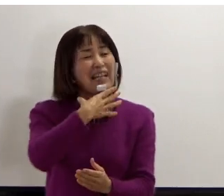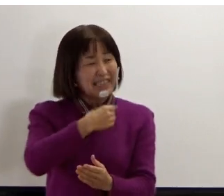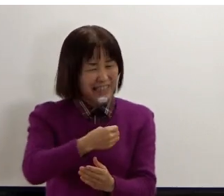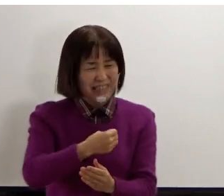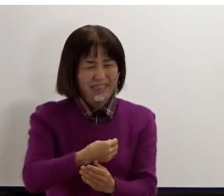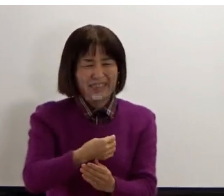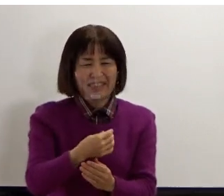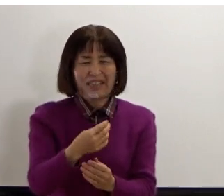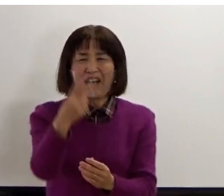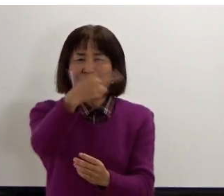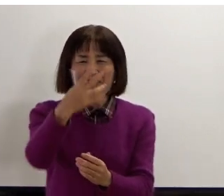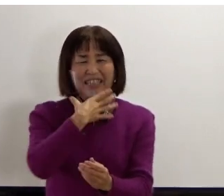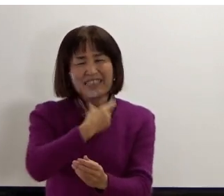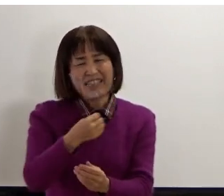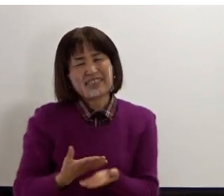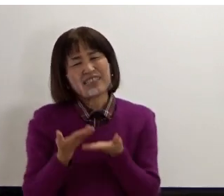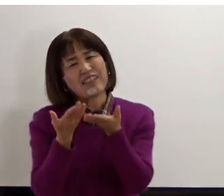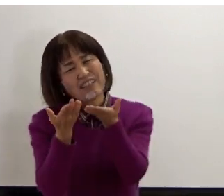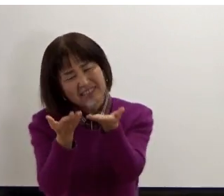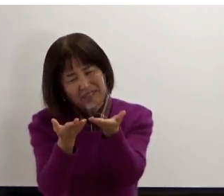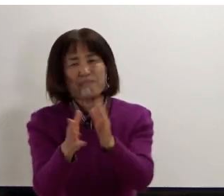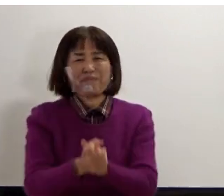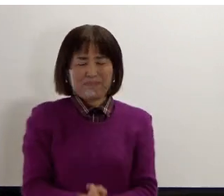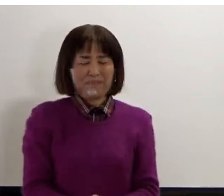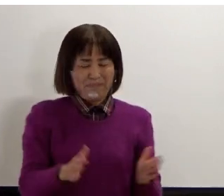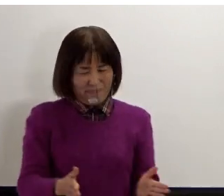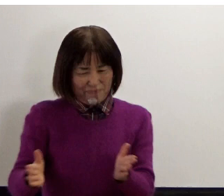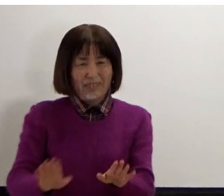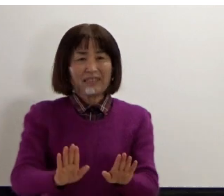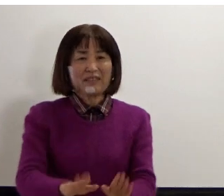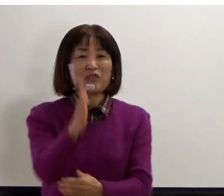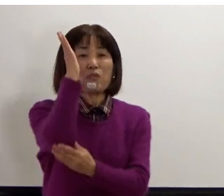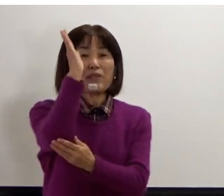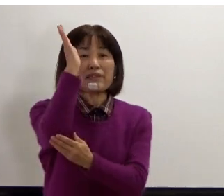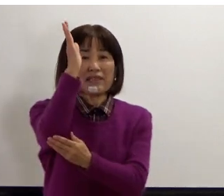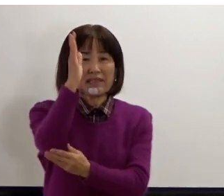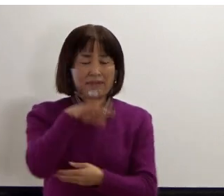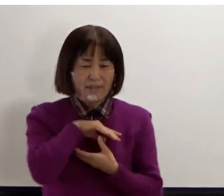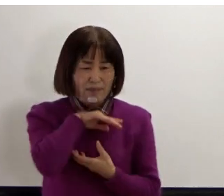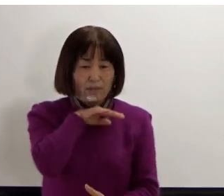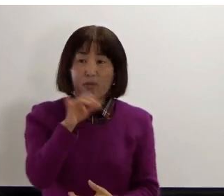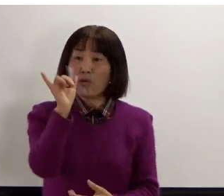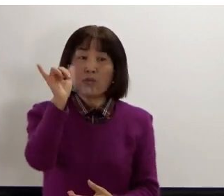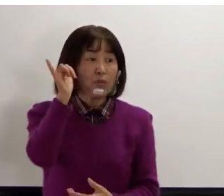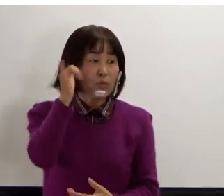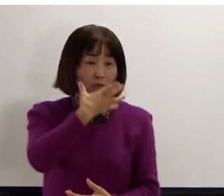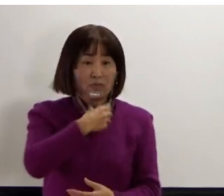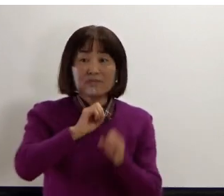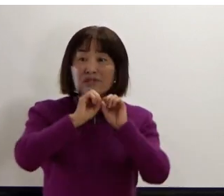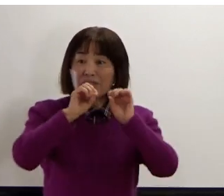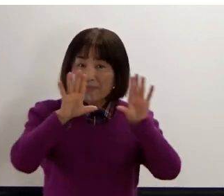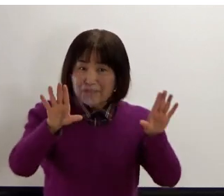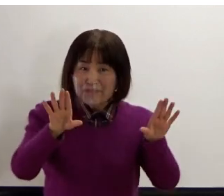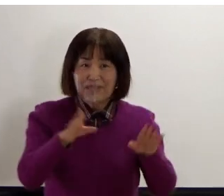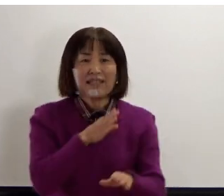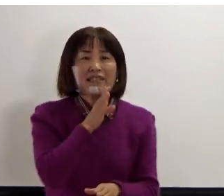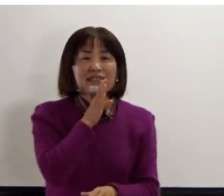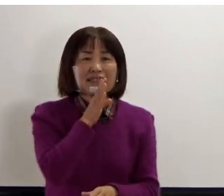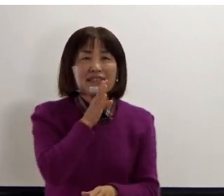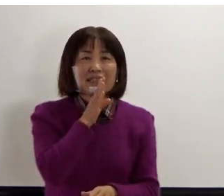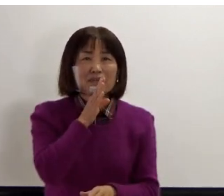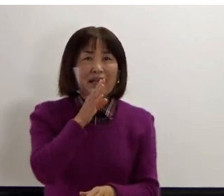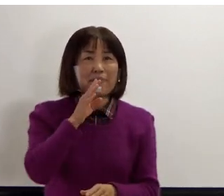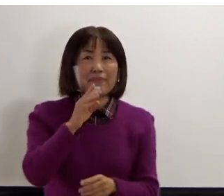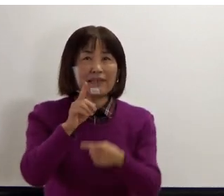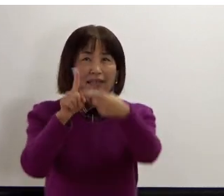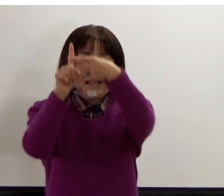。さて、今日のメッセージはですね、老夫婦の福音という、実際にはアドベント先週から始